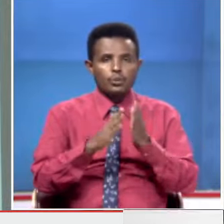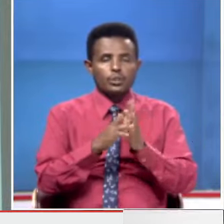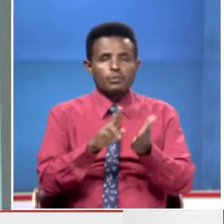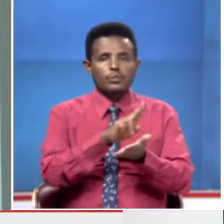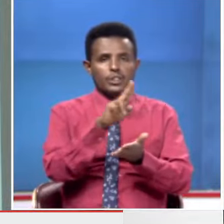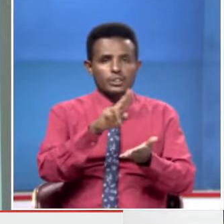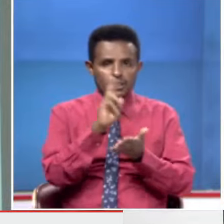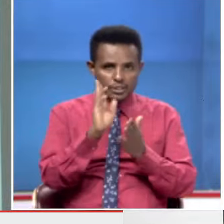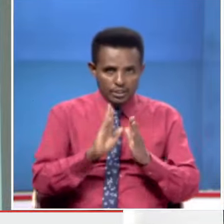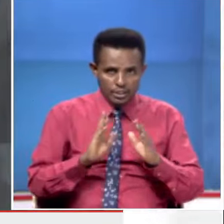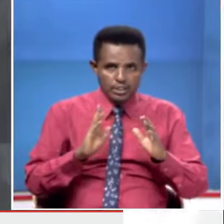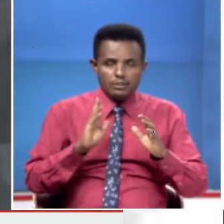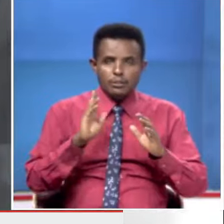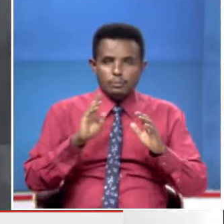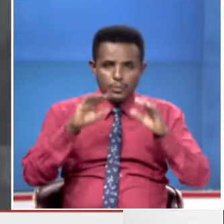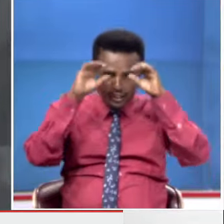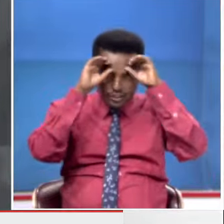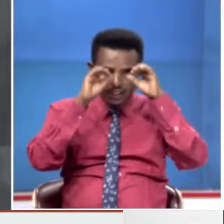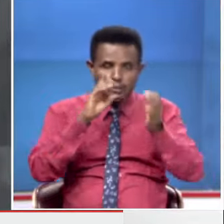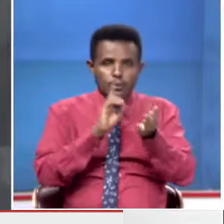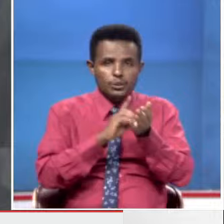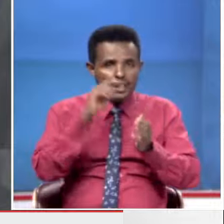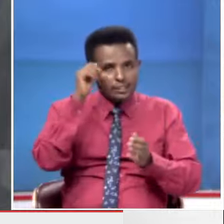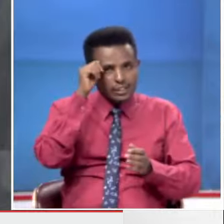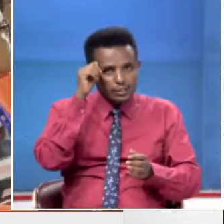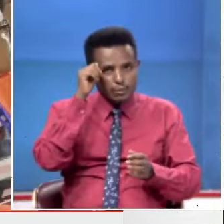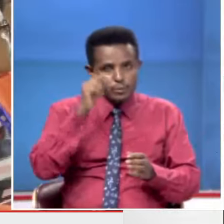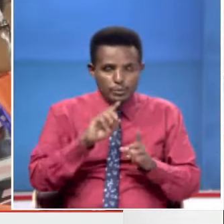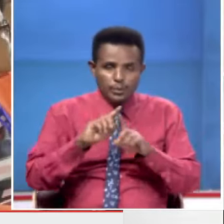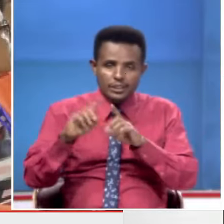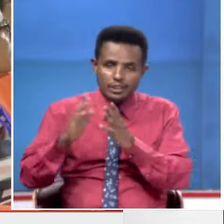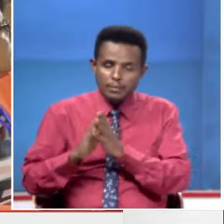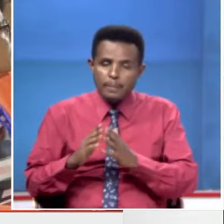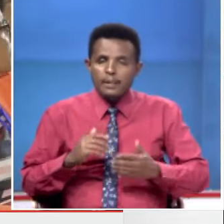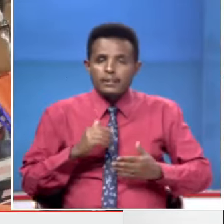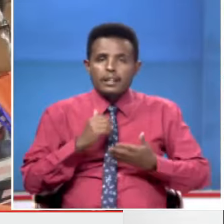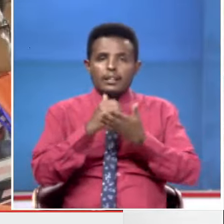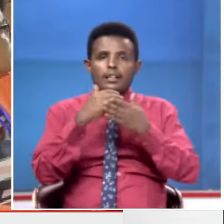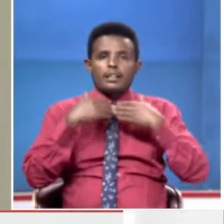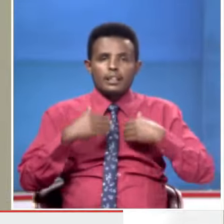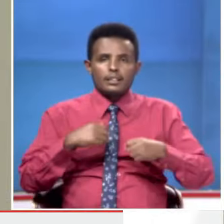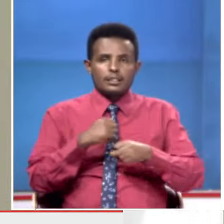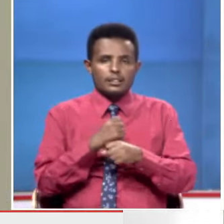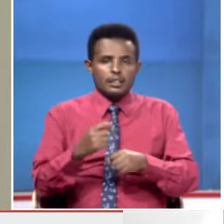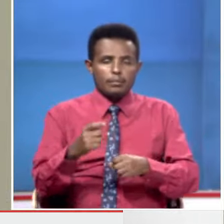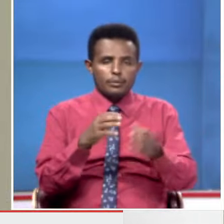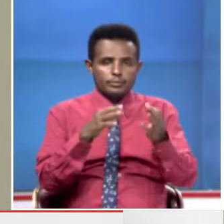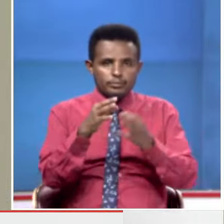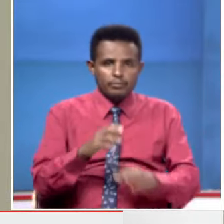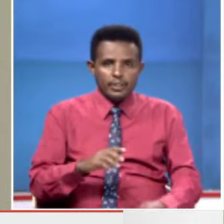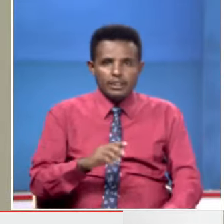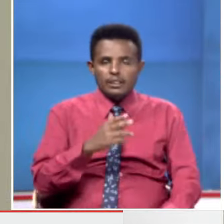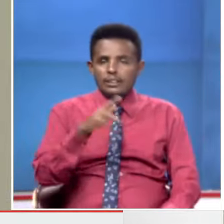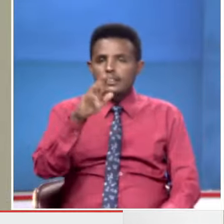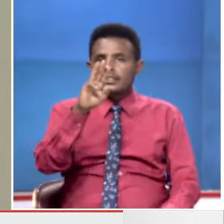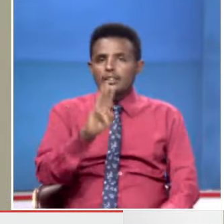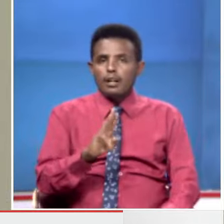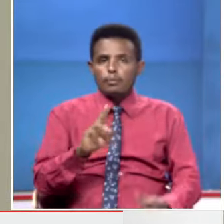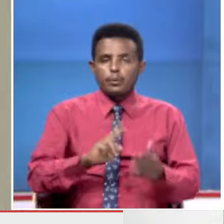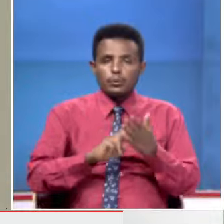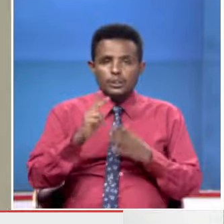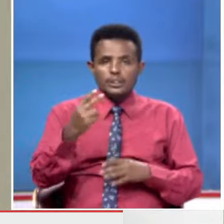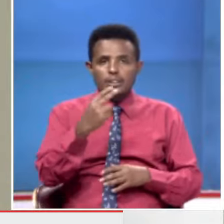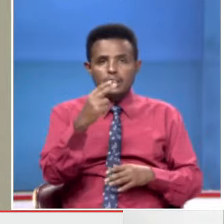ፕሬዚዳንት ዶክተር አስራት አጸደወይን ሴቶችን ተጠቃሚ ለማድረግ ከአጋር አካላት ጋር እየተሰራ መሆኑን ተናግረዋል። የሪሳ ፕሮጀክት ተጠቃሚ